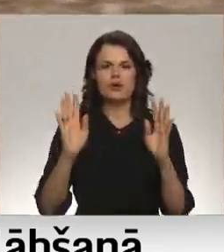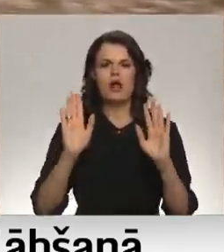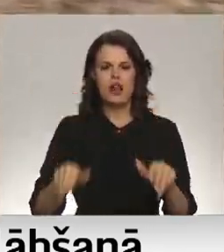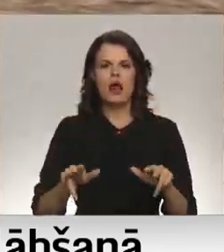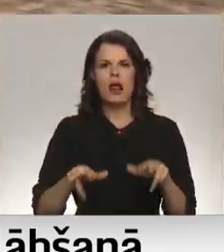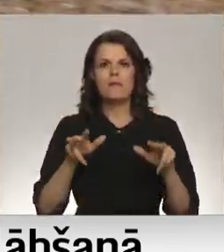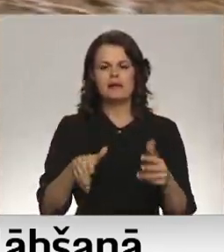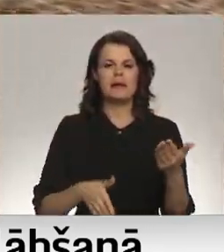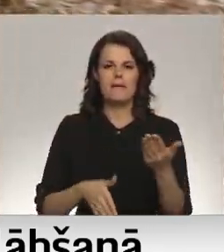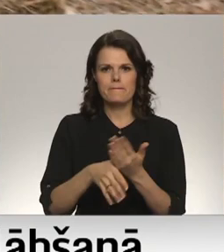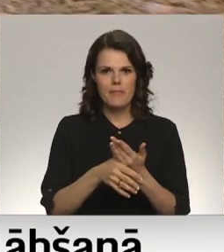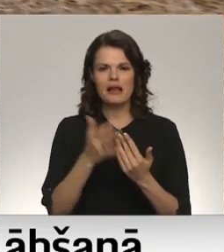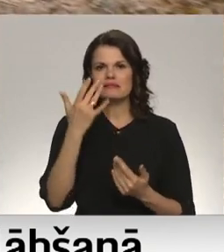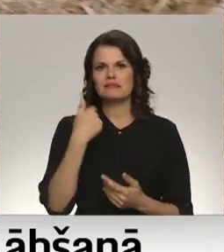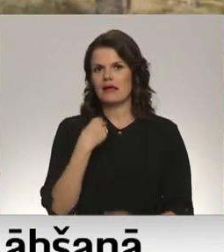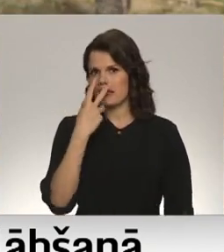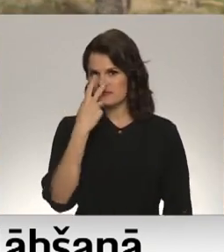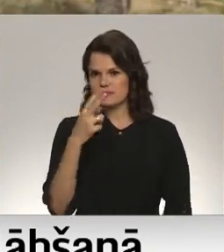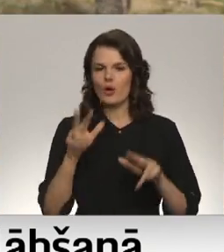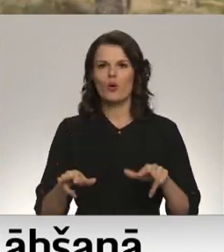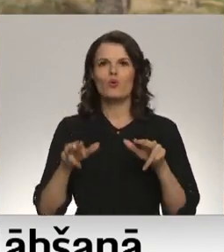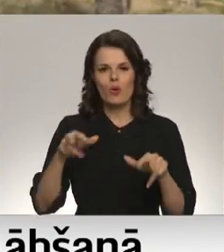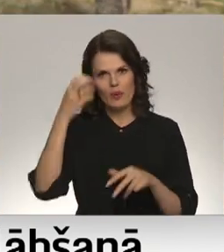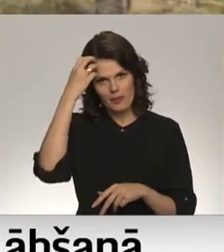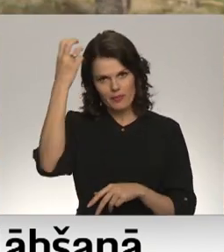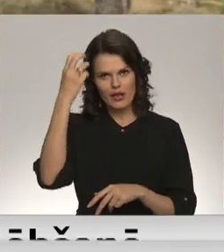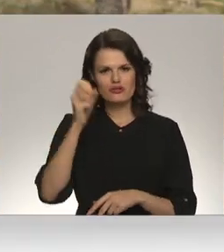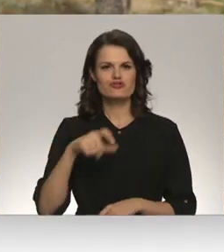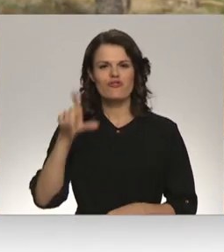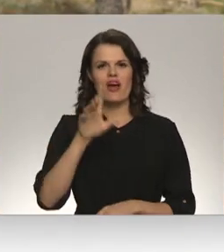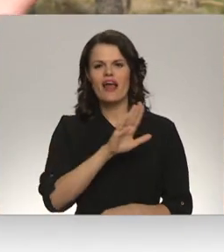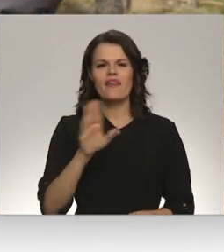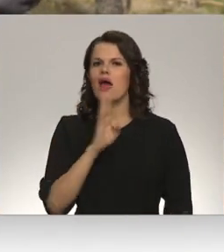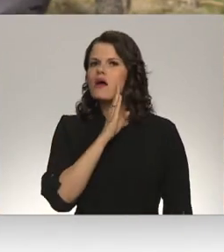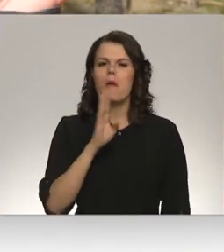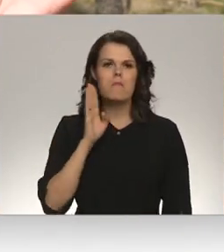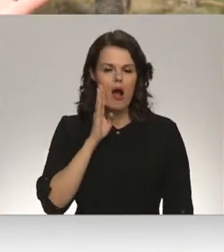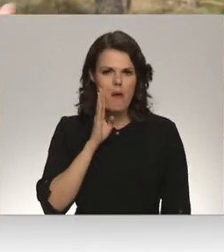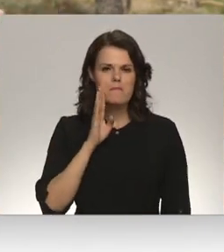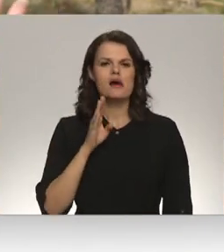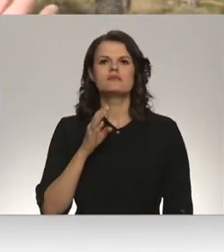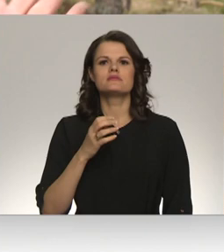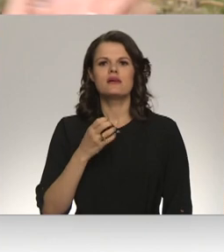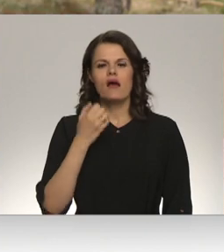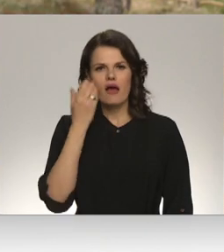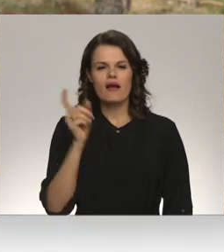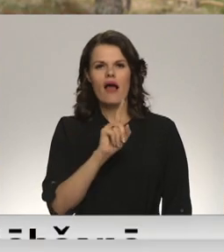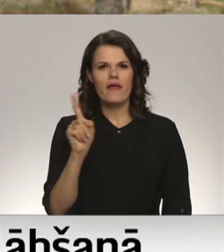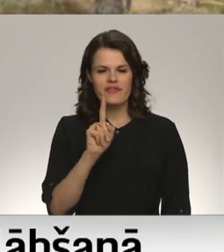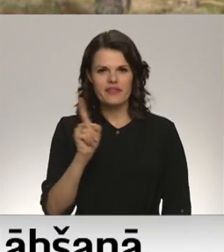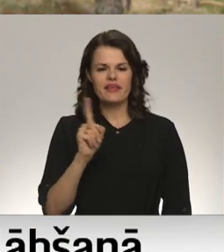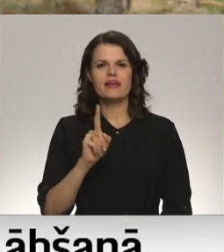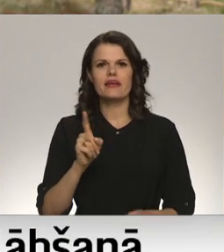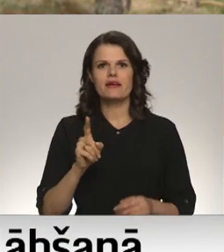abiniekiem palīdzētu. Cik es novēroju, tie krupi prinči ir vairāk nekā tās krupi mammas, un tā kā ir riesta laiks, un tas